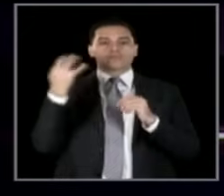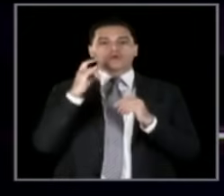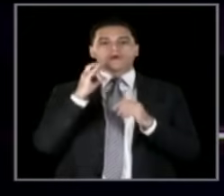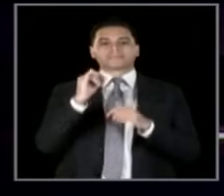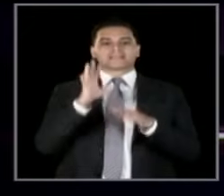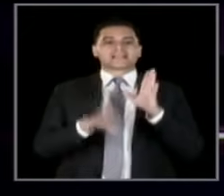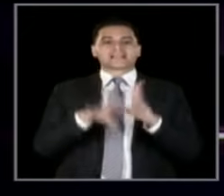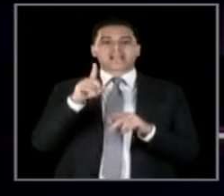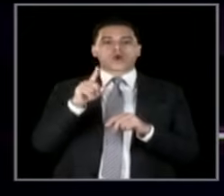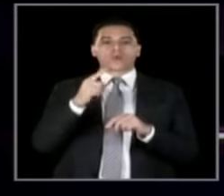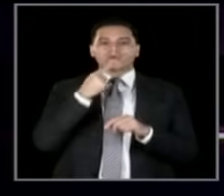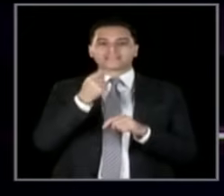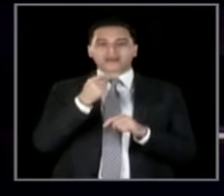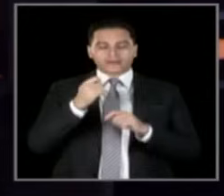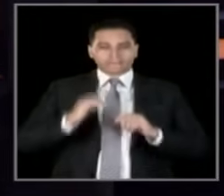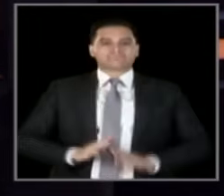350 كيلومتر في الساعة.